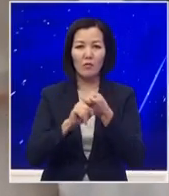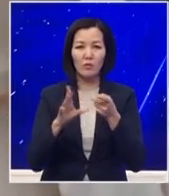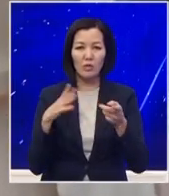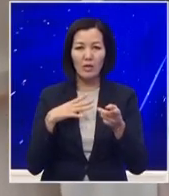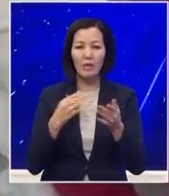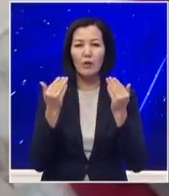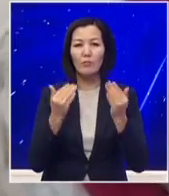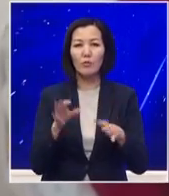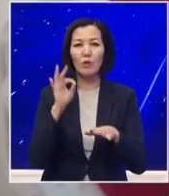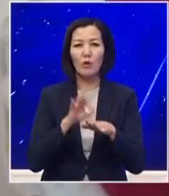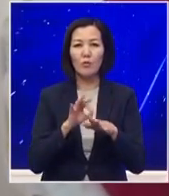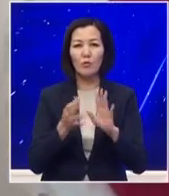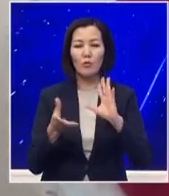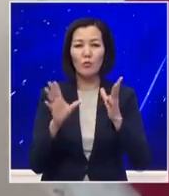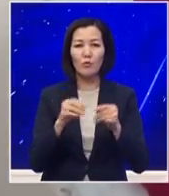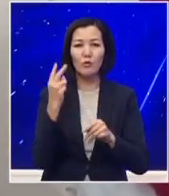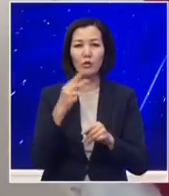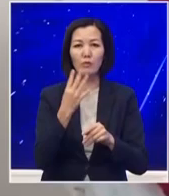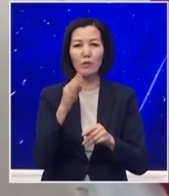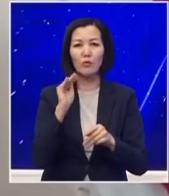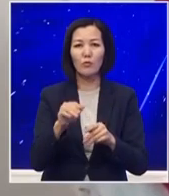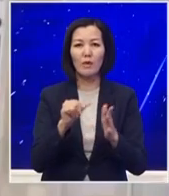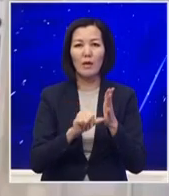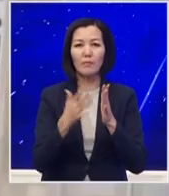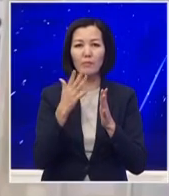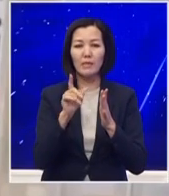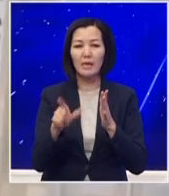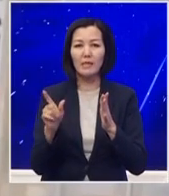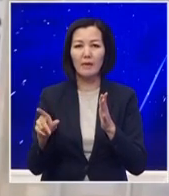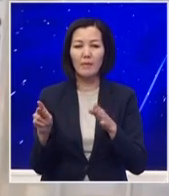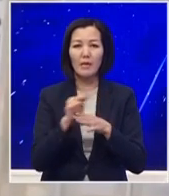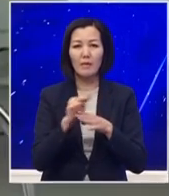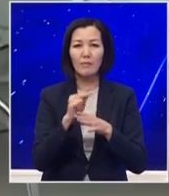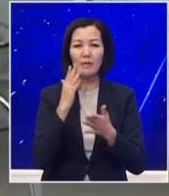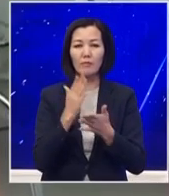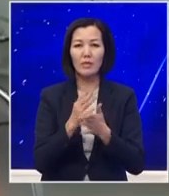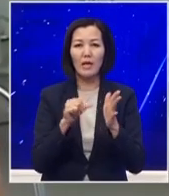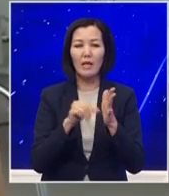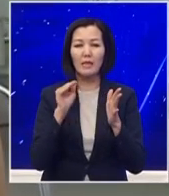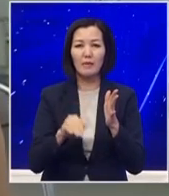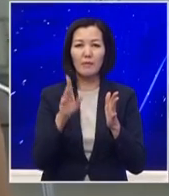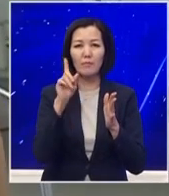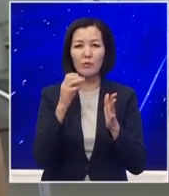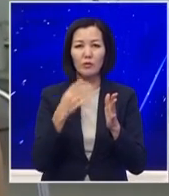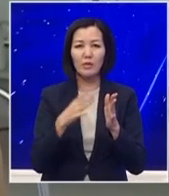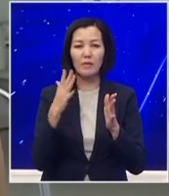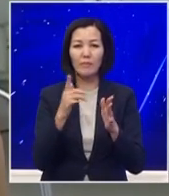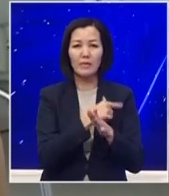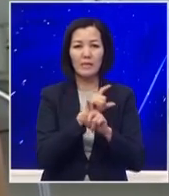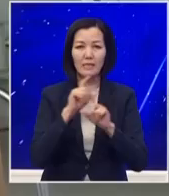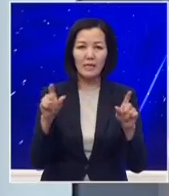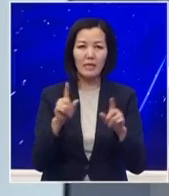қосылған. Бүгінде індеттен ел бойынша 24065 науқас ем қабылдауда, 6145-і